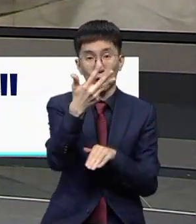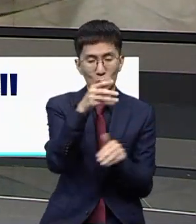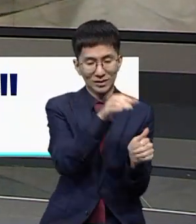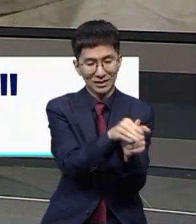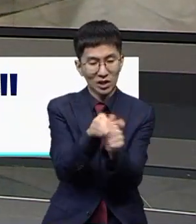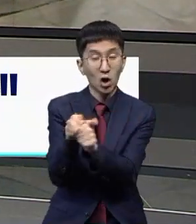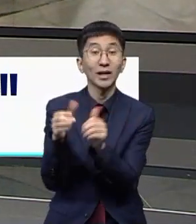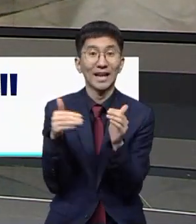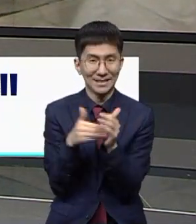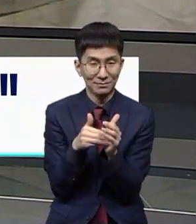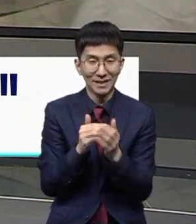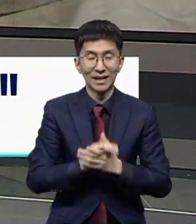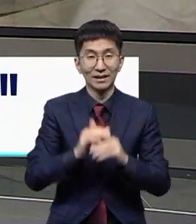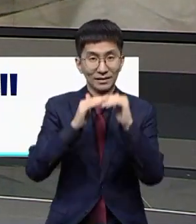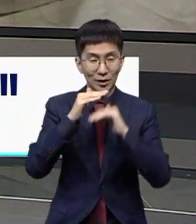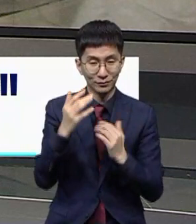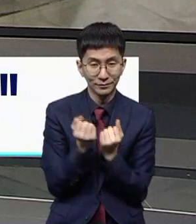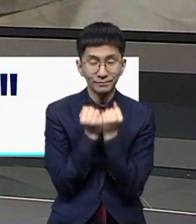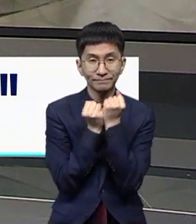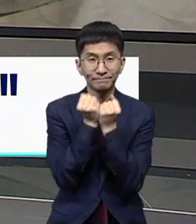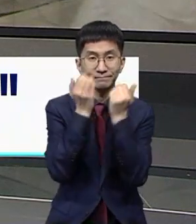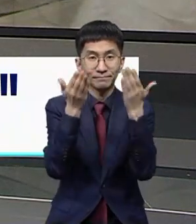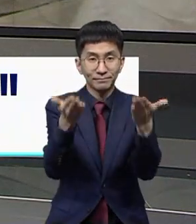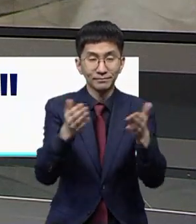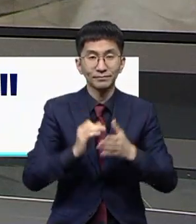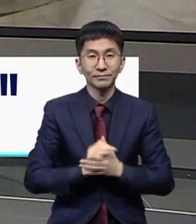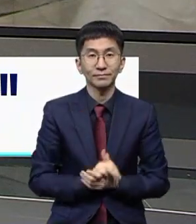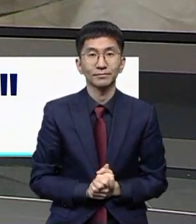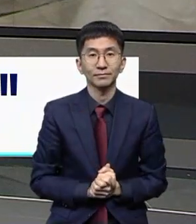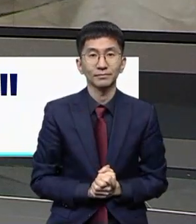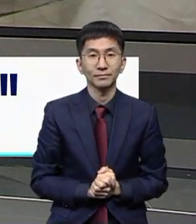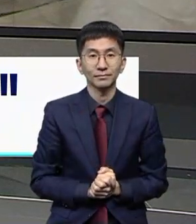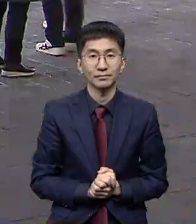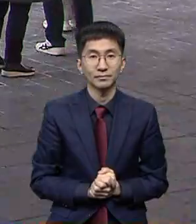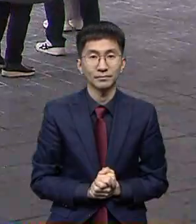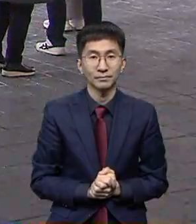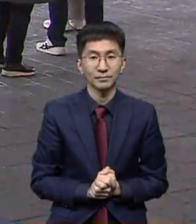8곳을 지정했습니다. 자세한 내용은 손영한 기자가 전하겠습니다.